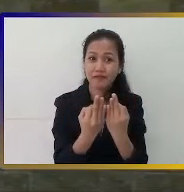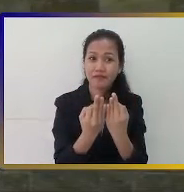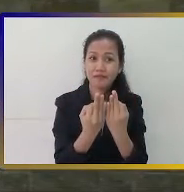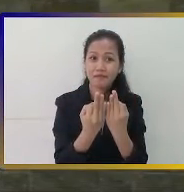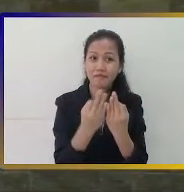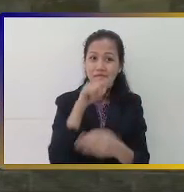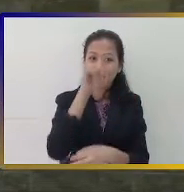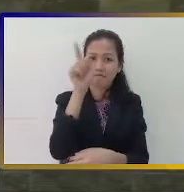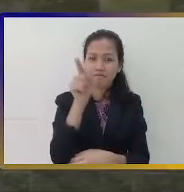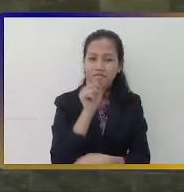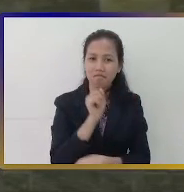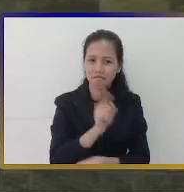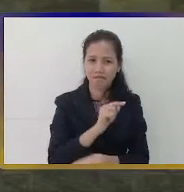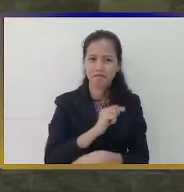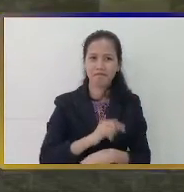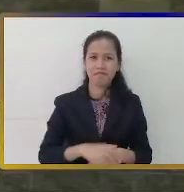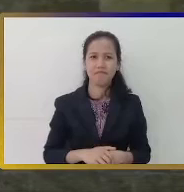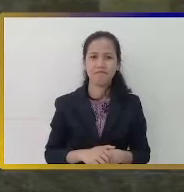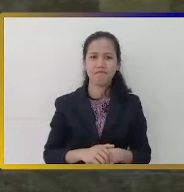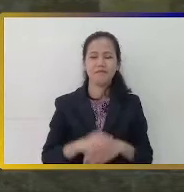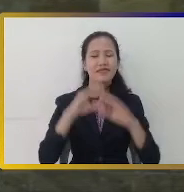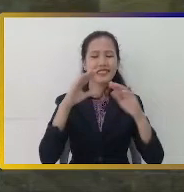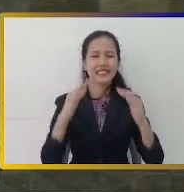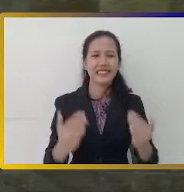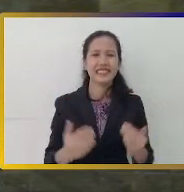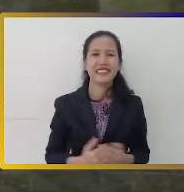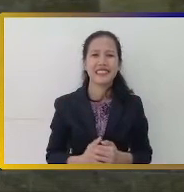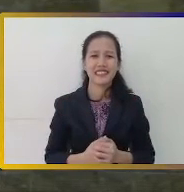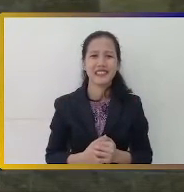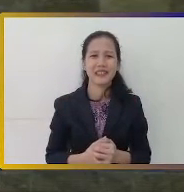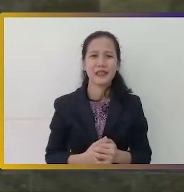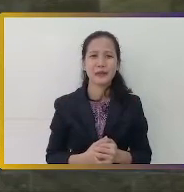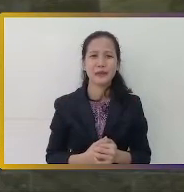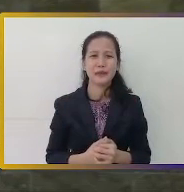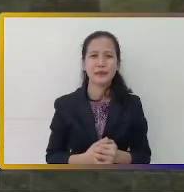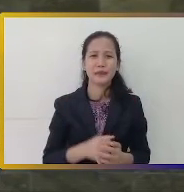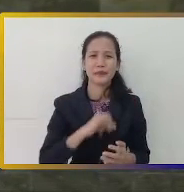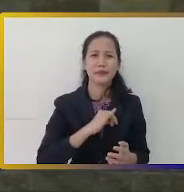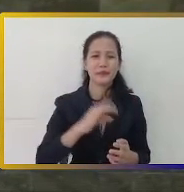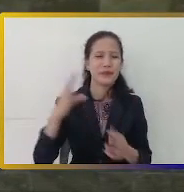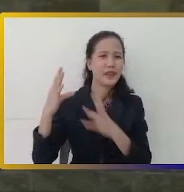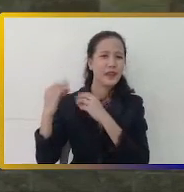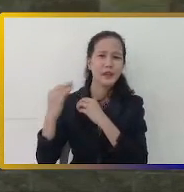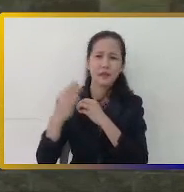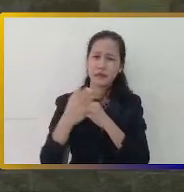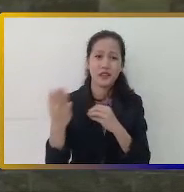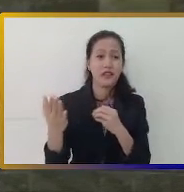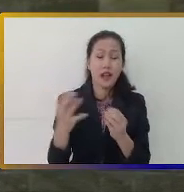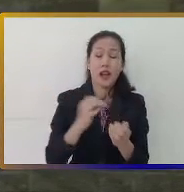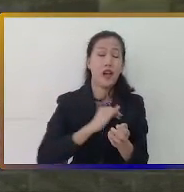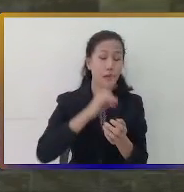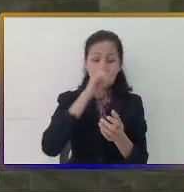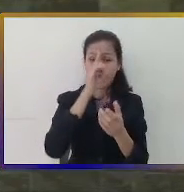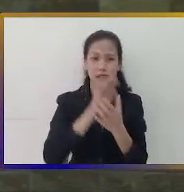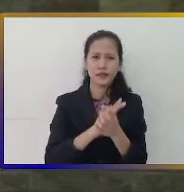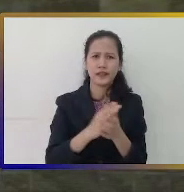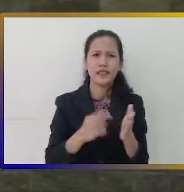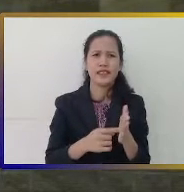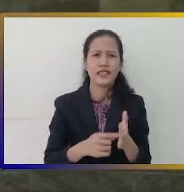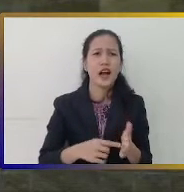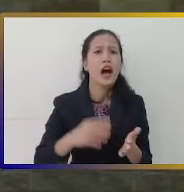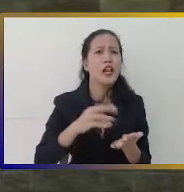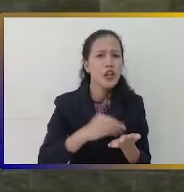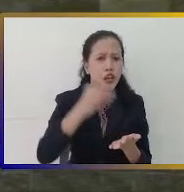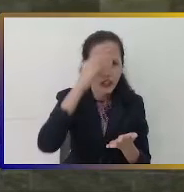In a matter of minutes, kapatid, I hope na ito po ay narinig niyo na po sa ating pong mahal na pastor. But sabi ko po, as I